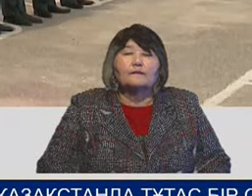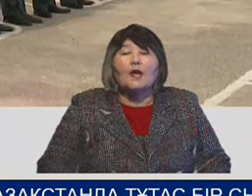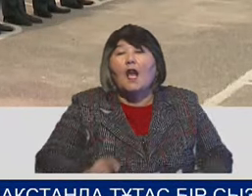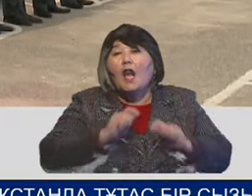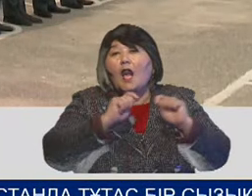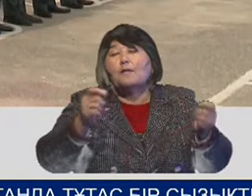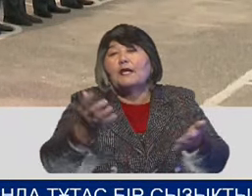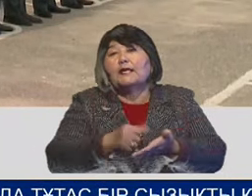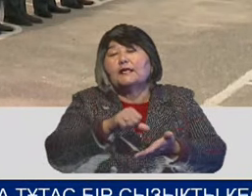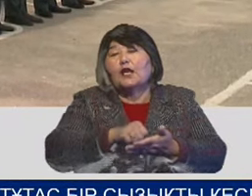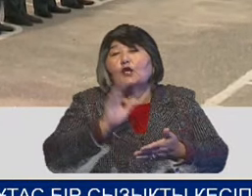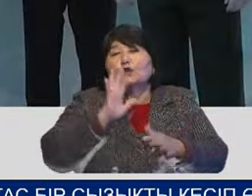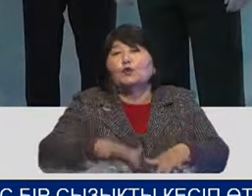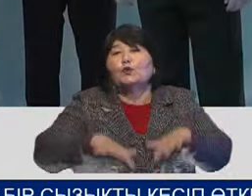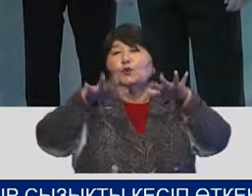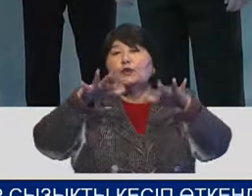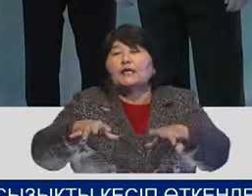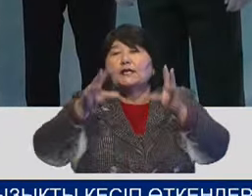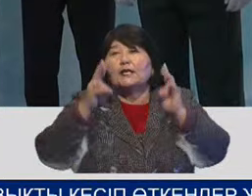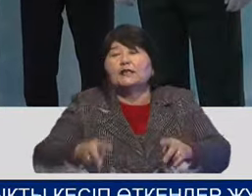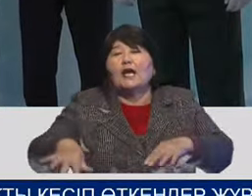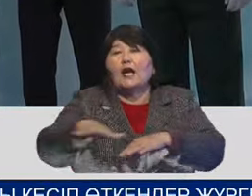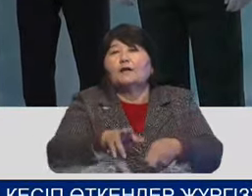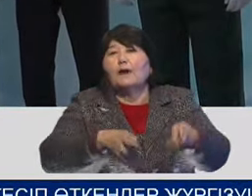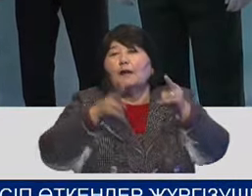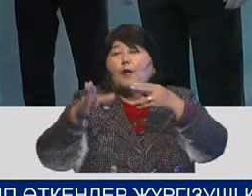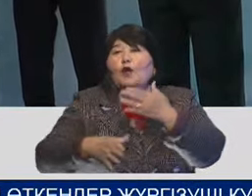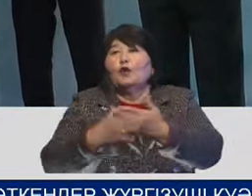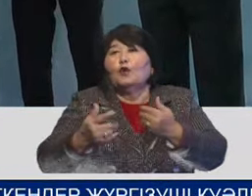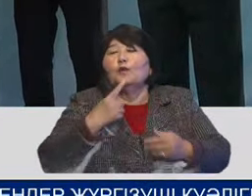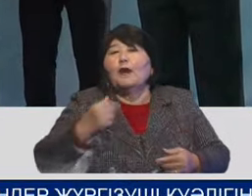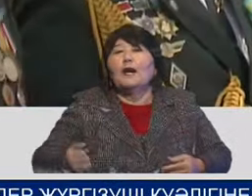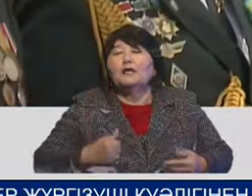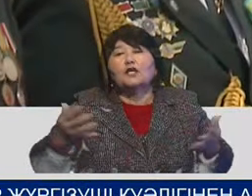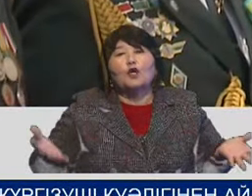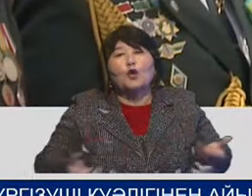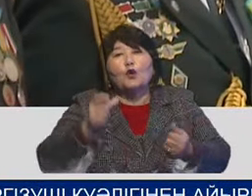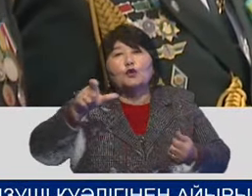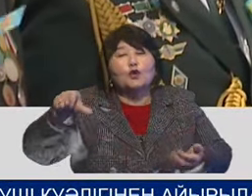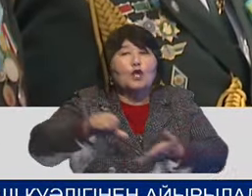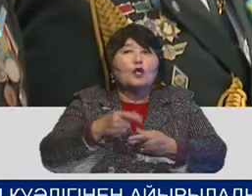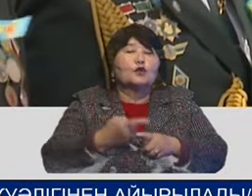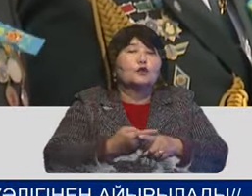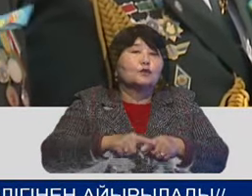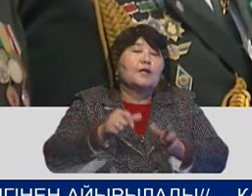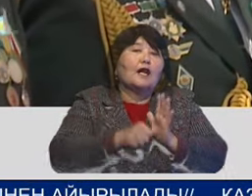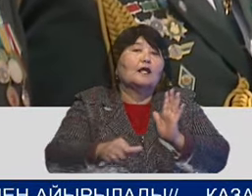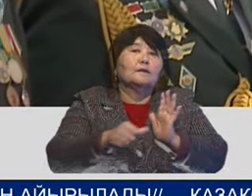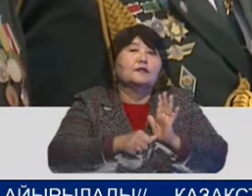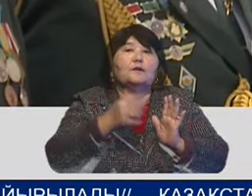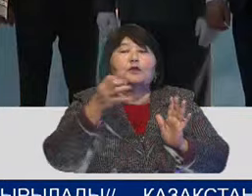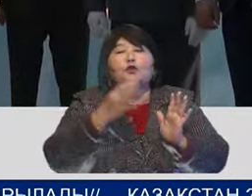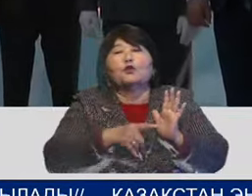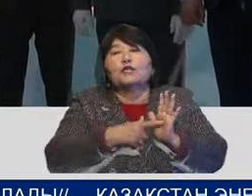Марапат иеленгендер қатарында су тасқынынан зардап шеккен аймақтарға барып, көмек көрсеткен әскерилер мен құтқарушылар да бар. Солардың бірі 66-та 597